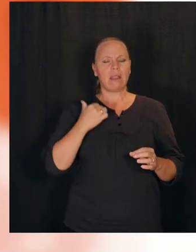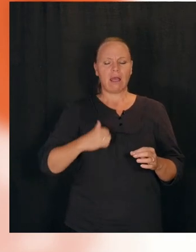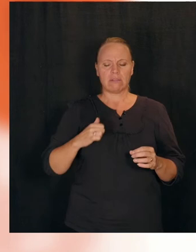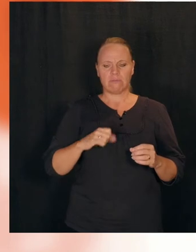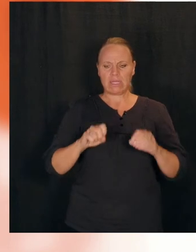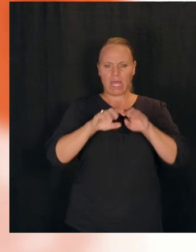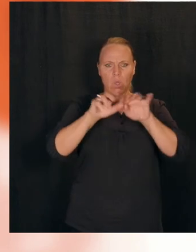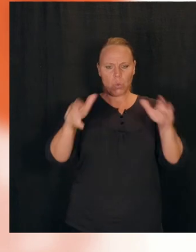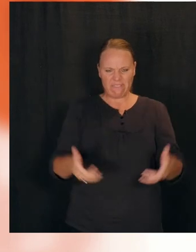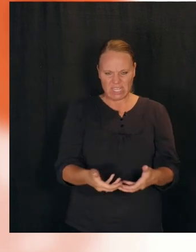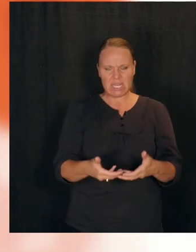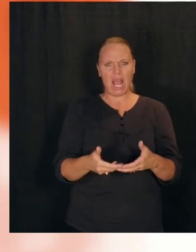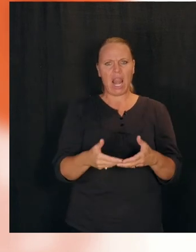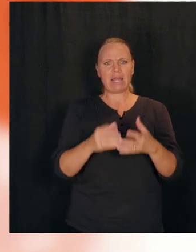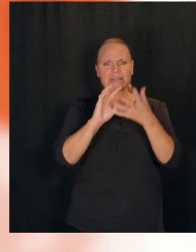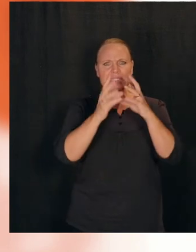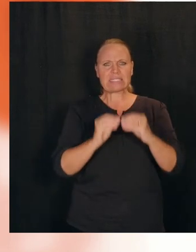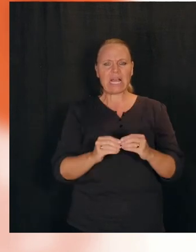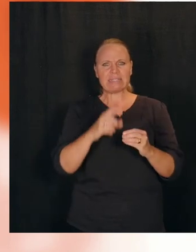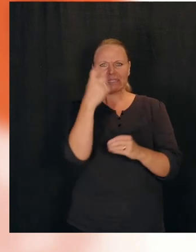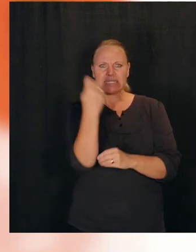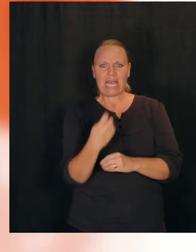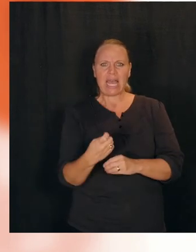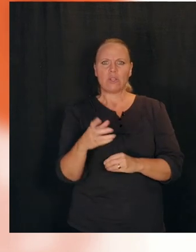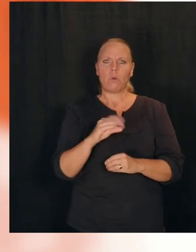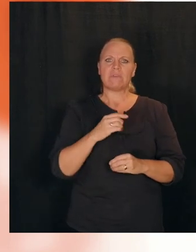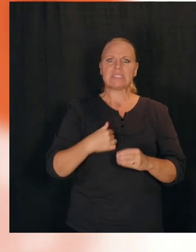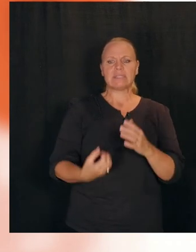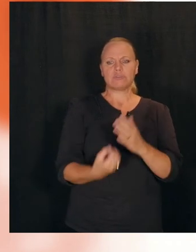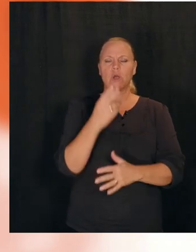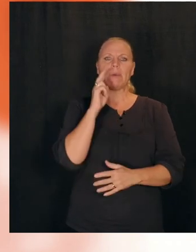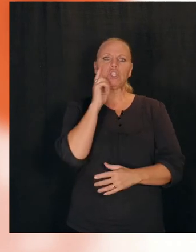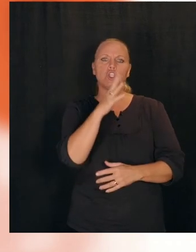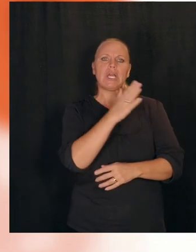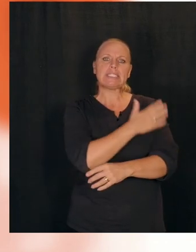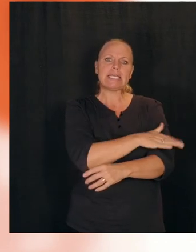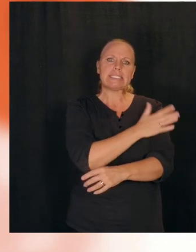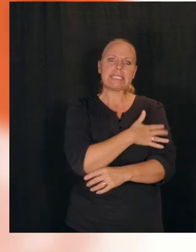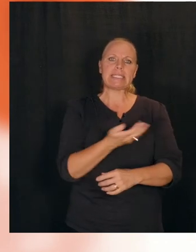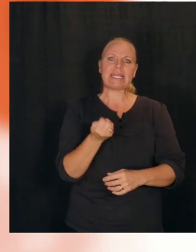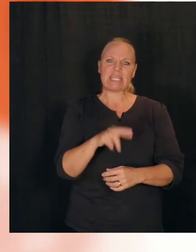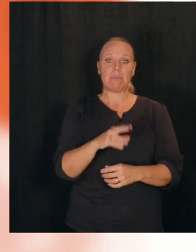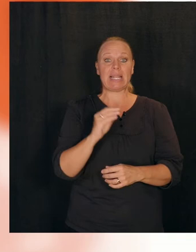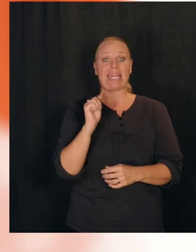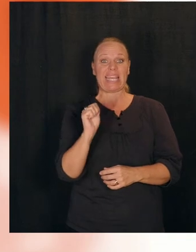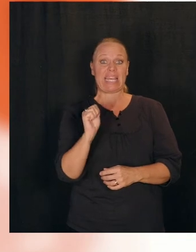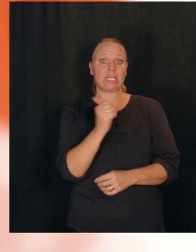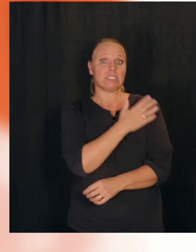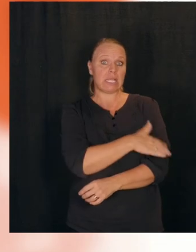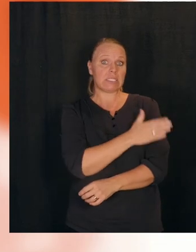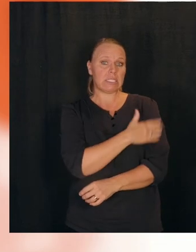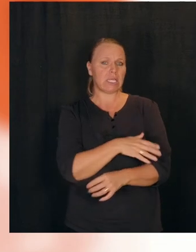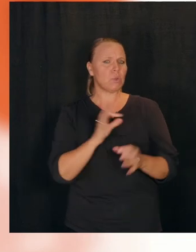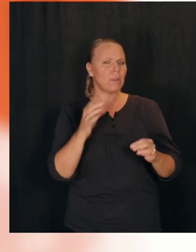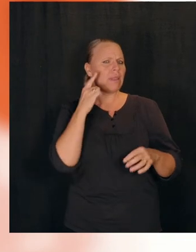design när vi ska ta fram nya tjänster, till exempel e-tjänster? Mm.